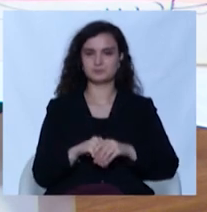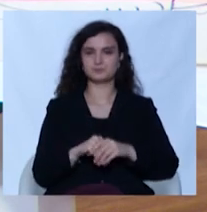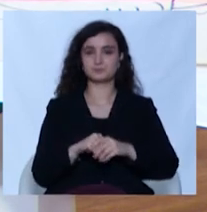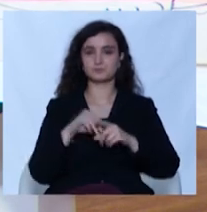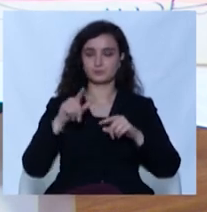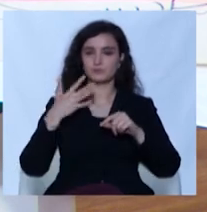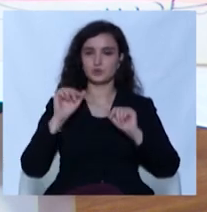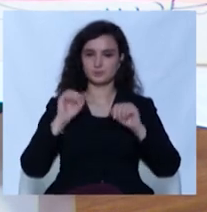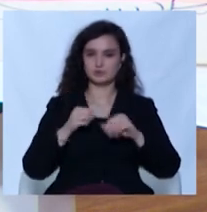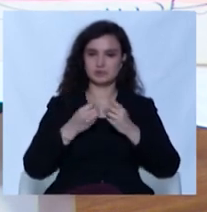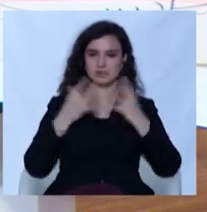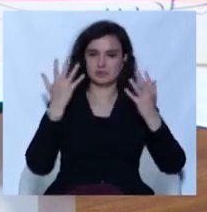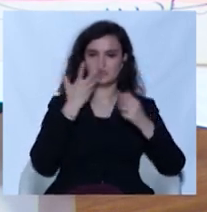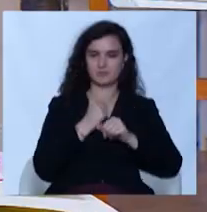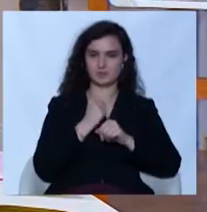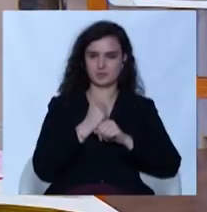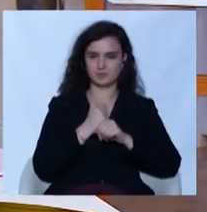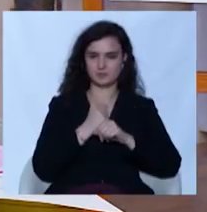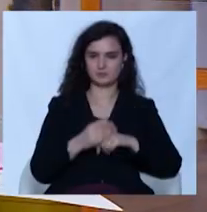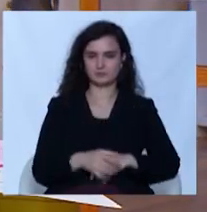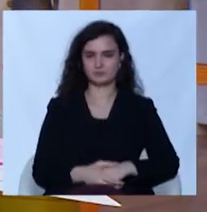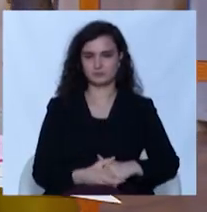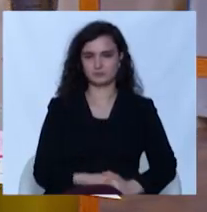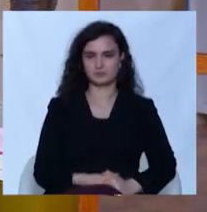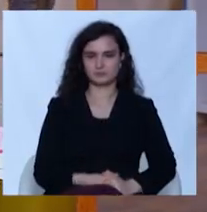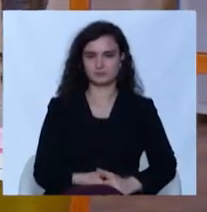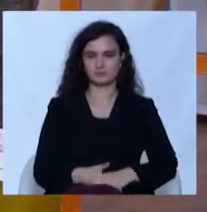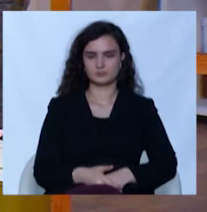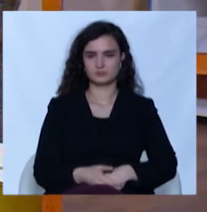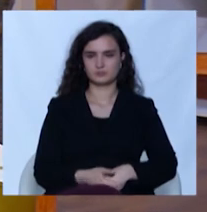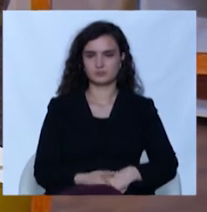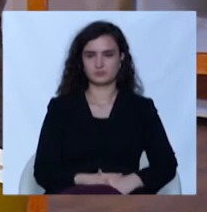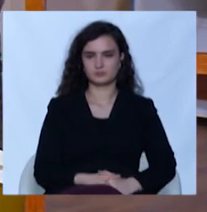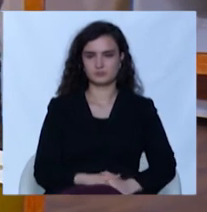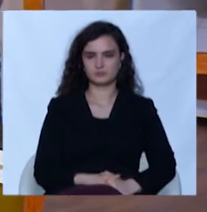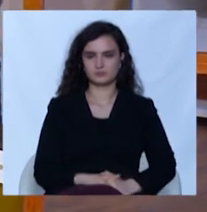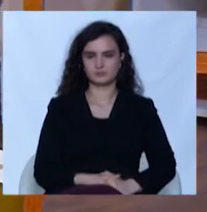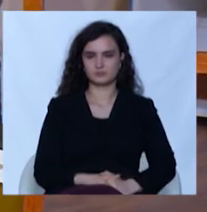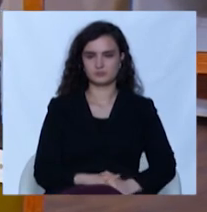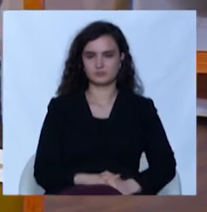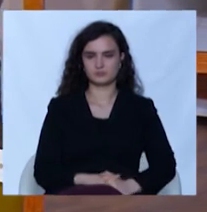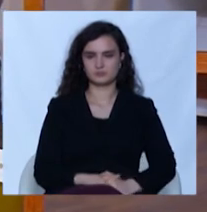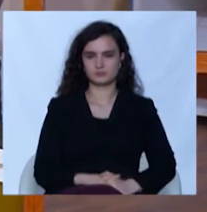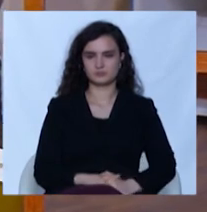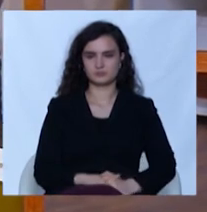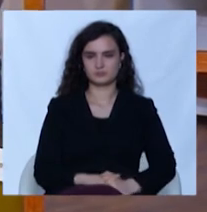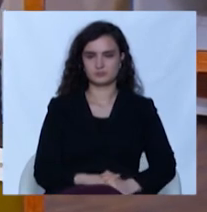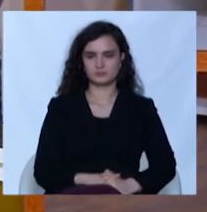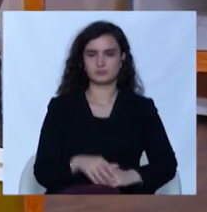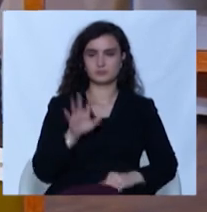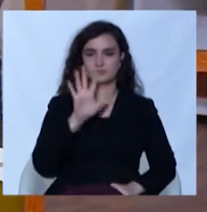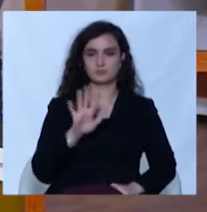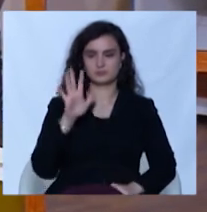აქეთ უკვე შემელი უფრო ღია გავაკეთ, ხო? და რატომ? იმიტომ რომ აი ეს ჩრდილი, რომელიც